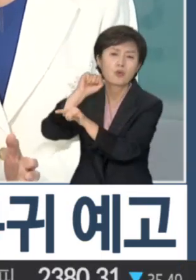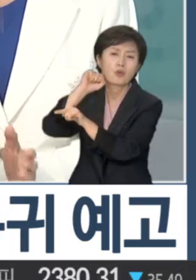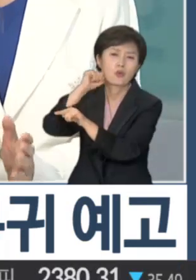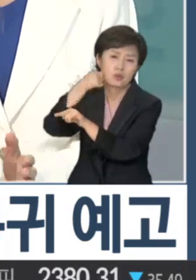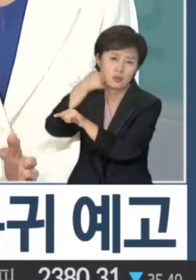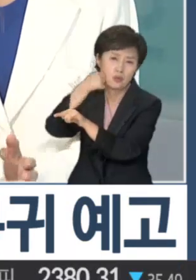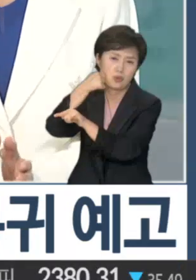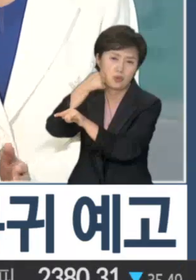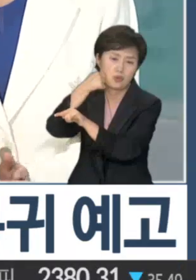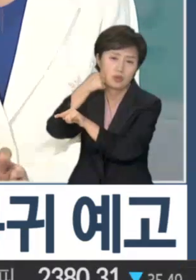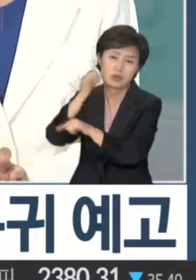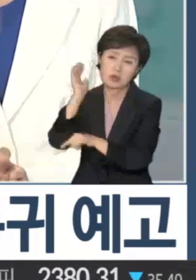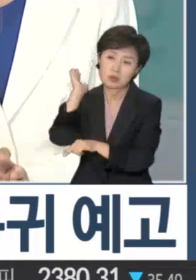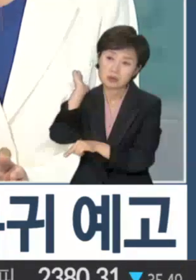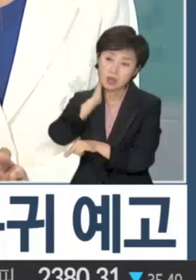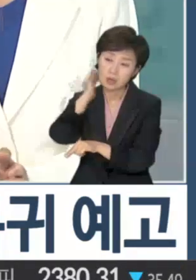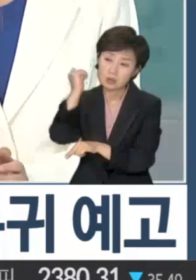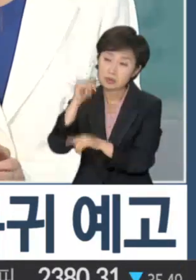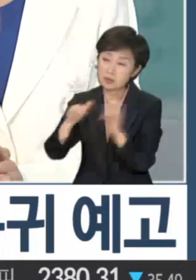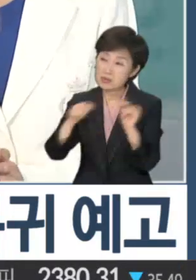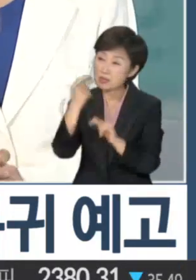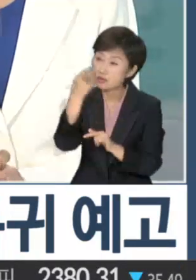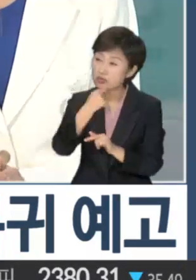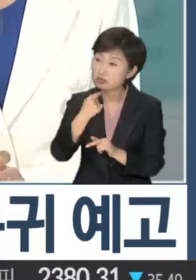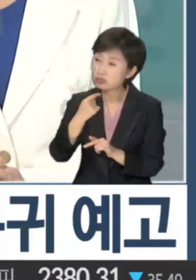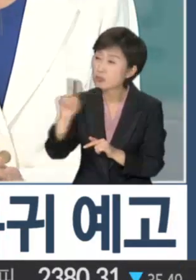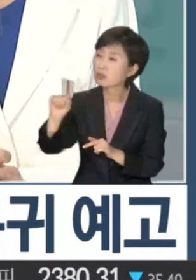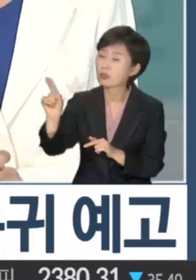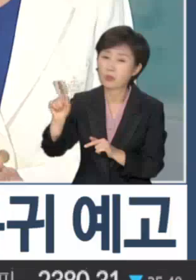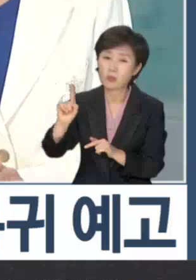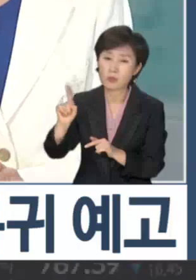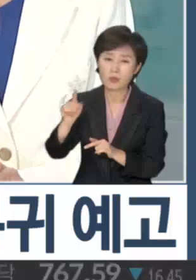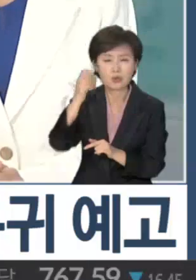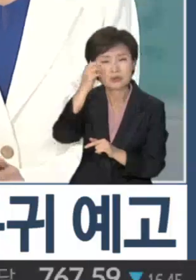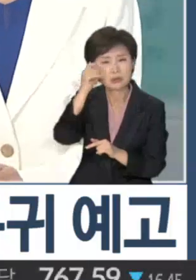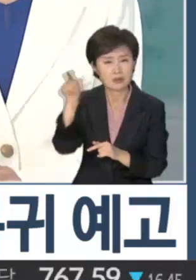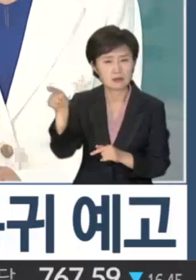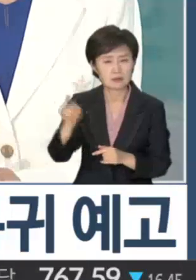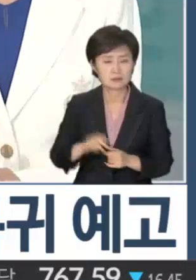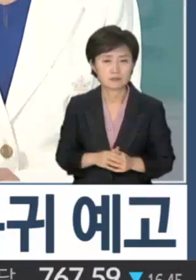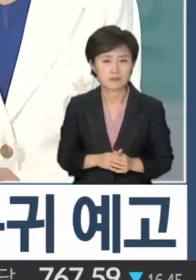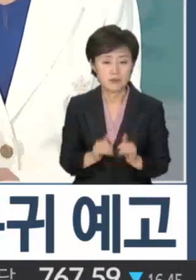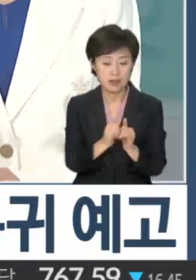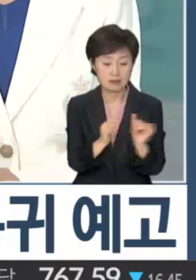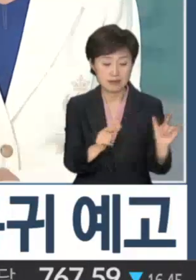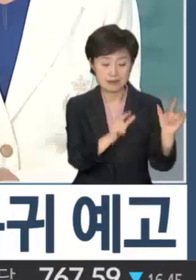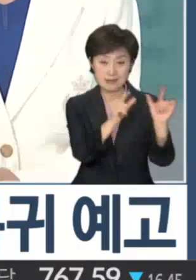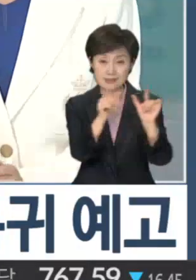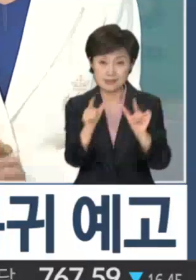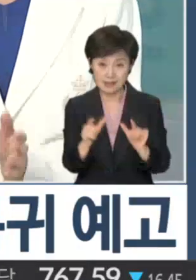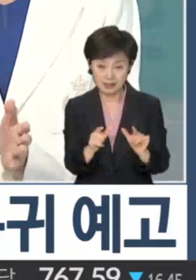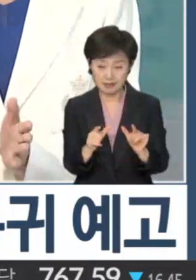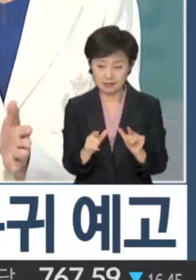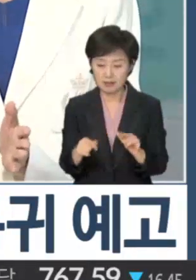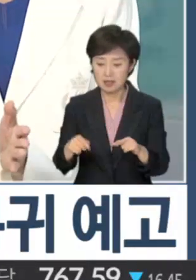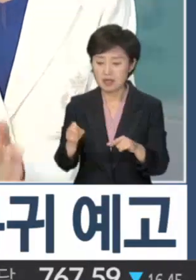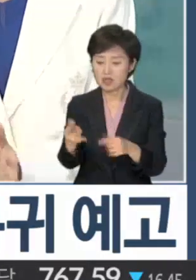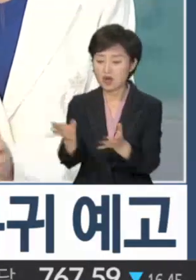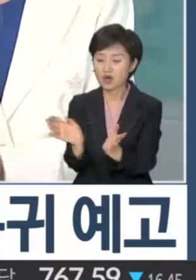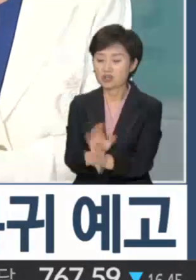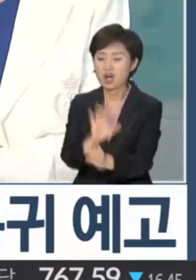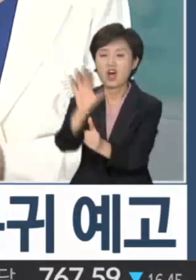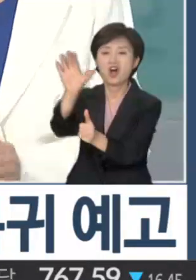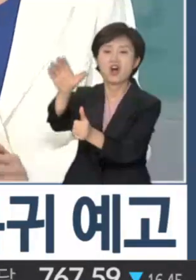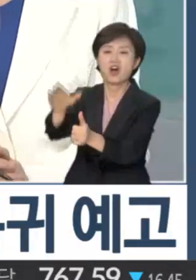대통령이 말하는 민생이 도대체 무엇인가라는 것에 의심을 할 수밖에 없고요. 민생을 당에다가 민생